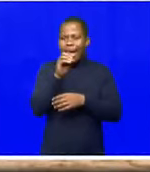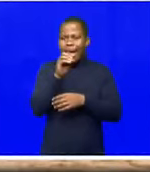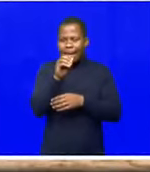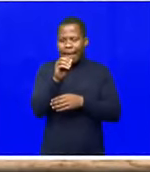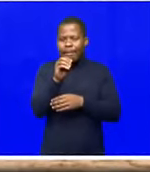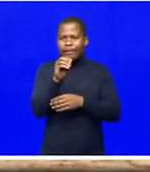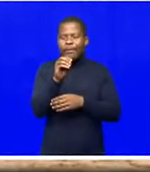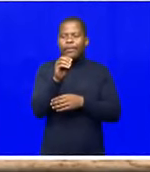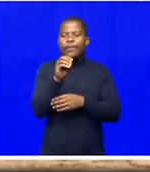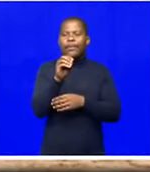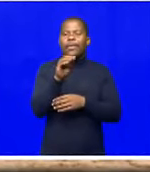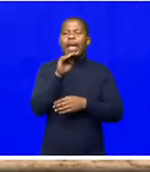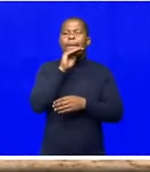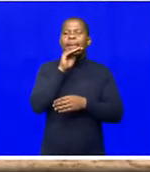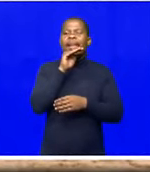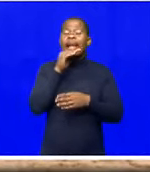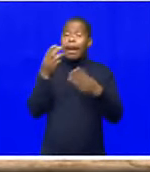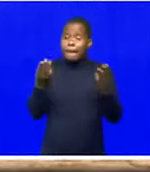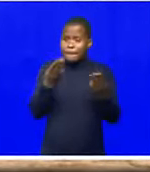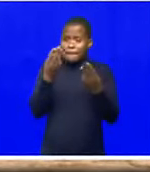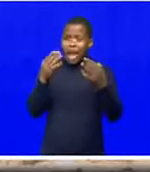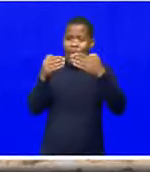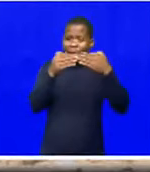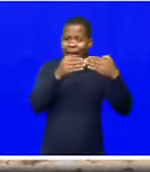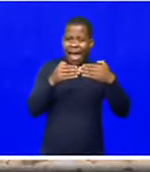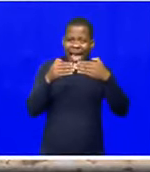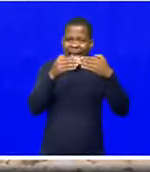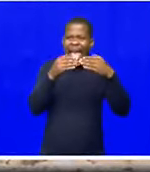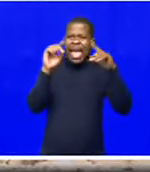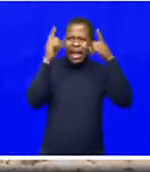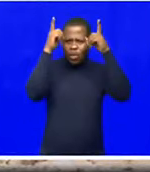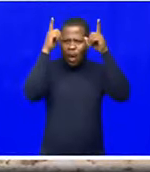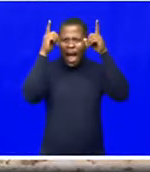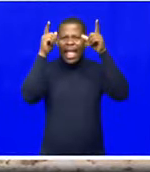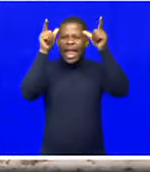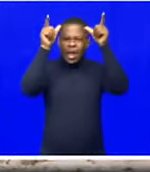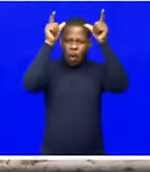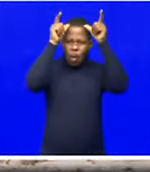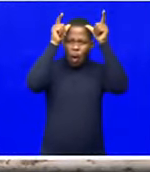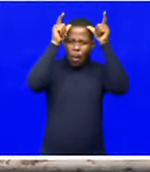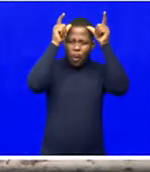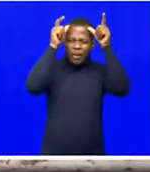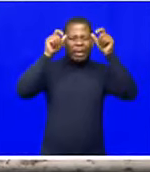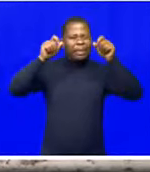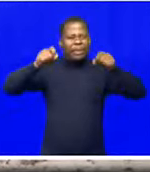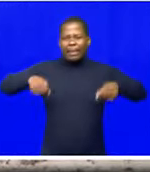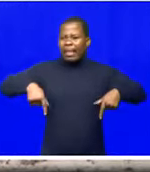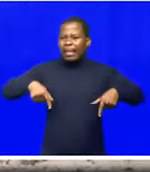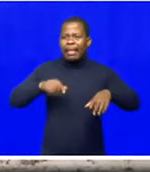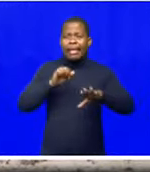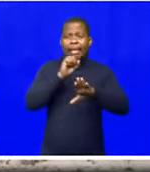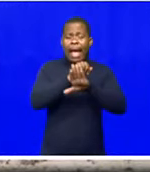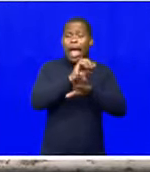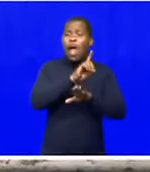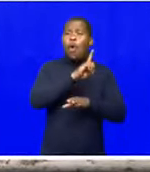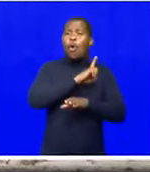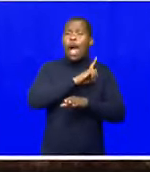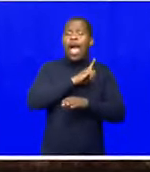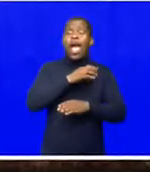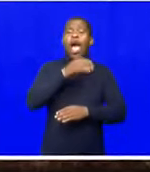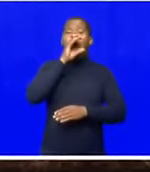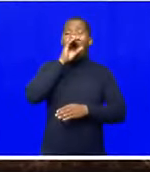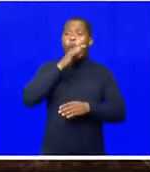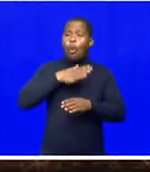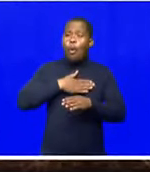emashumini lamathathu ekhulwini 30%. Imfuyo ilamba ize ife ngesizathu sokuba bede